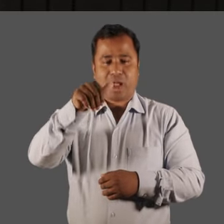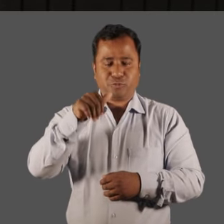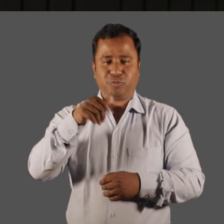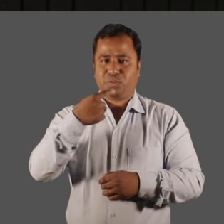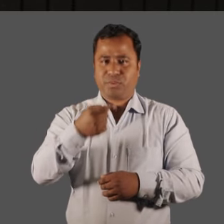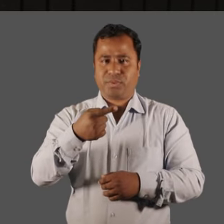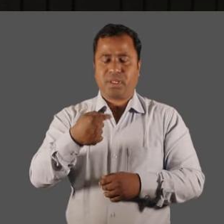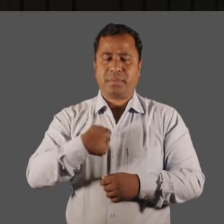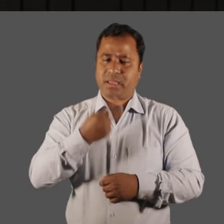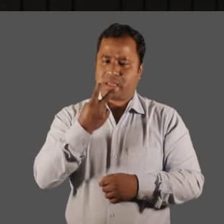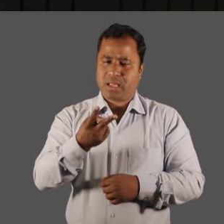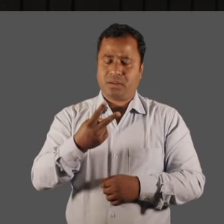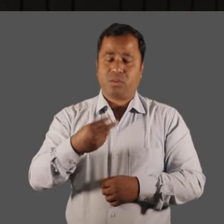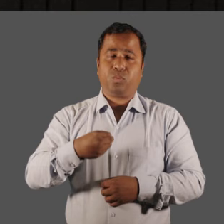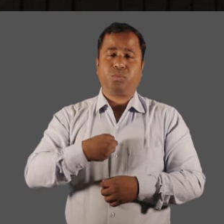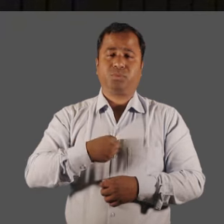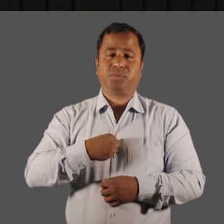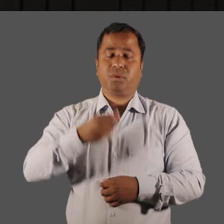খুব